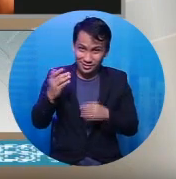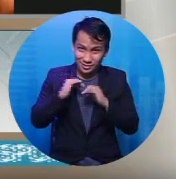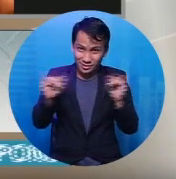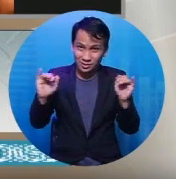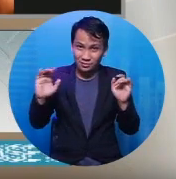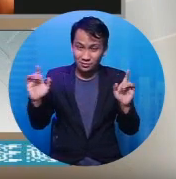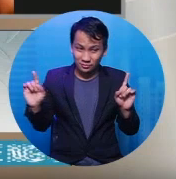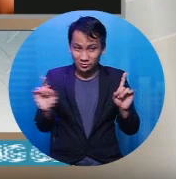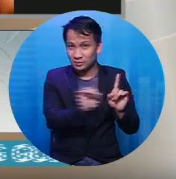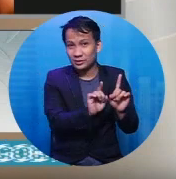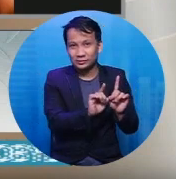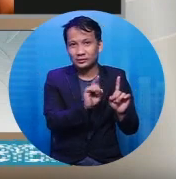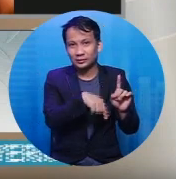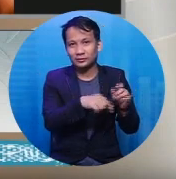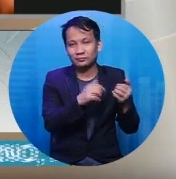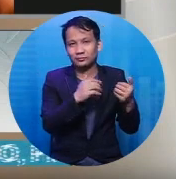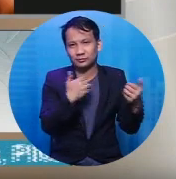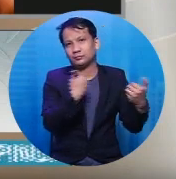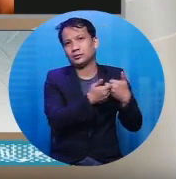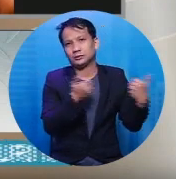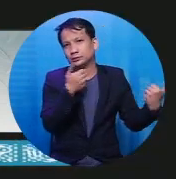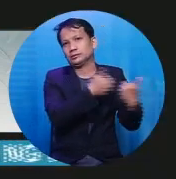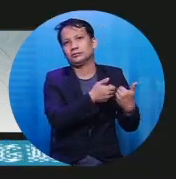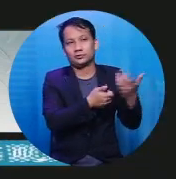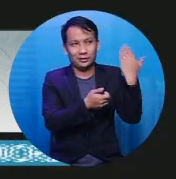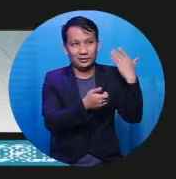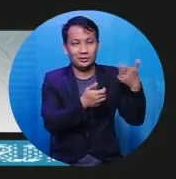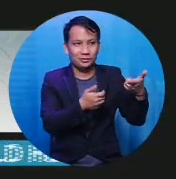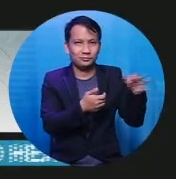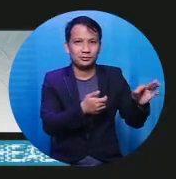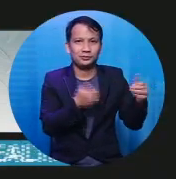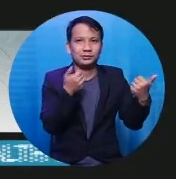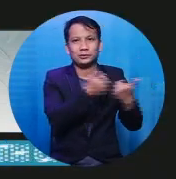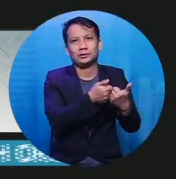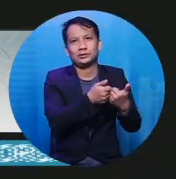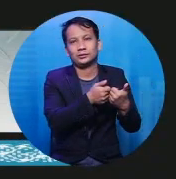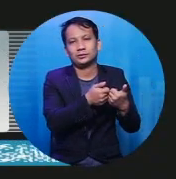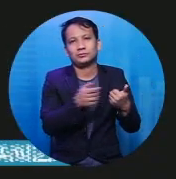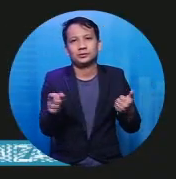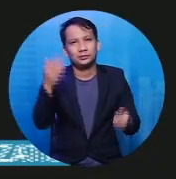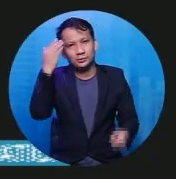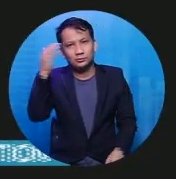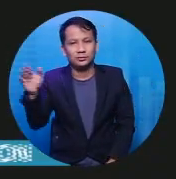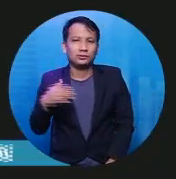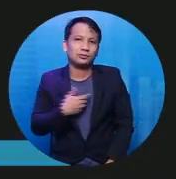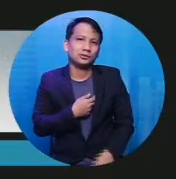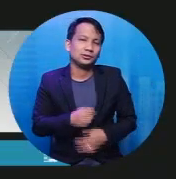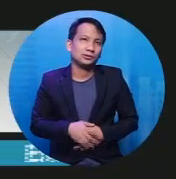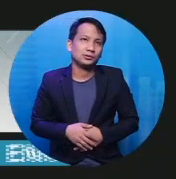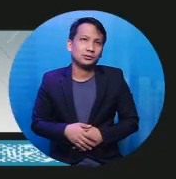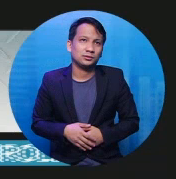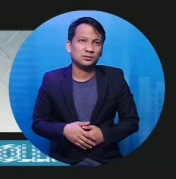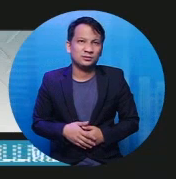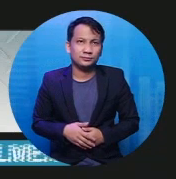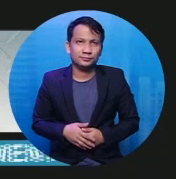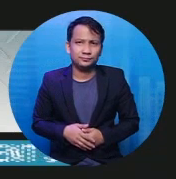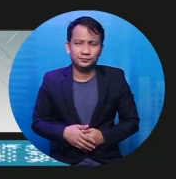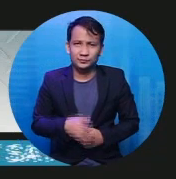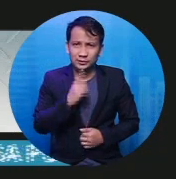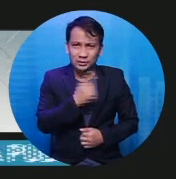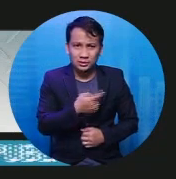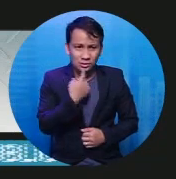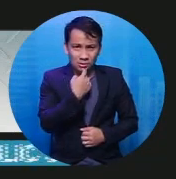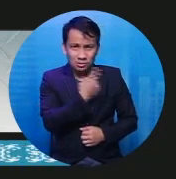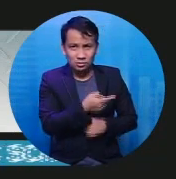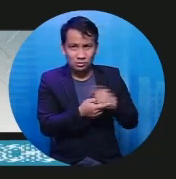nagbalikan sila. Nagbalikan sila na hindi ko alam. Kaya pala siya ang idol na nagsasabi sa akin na